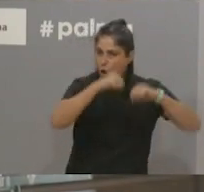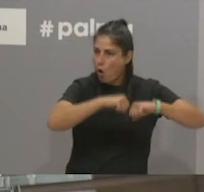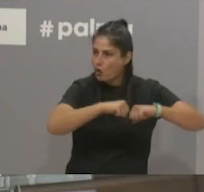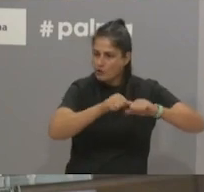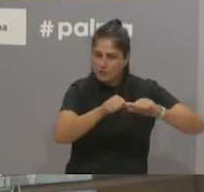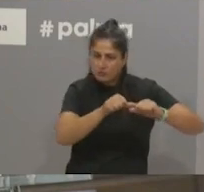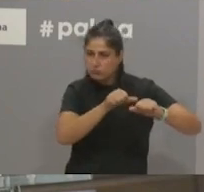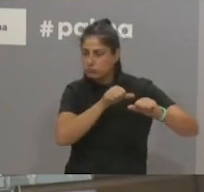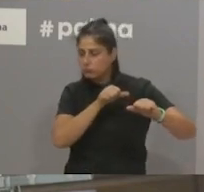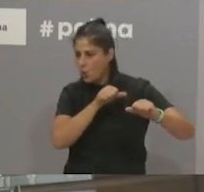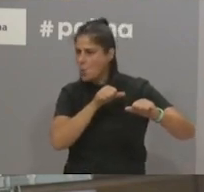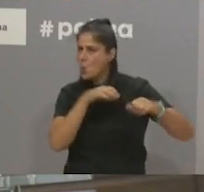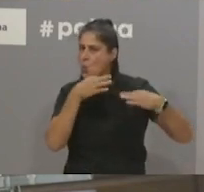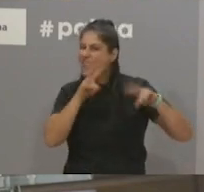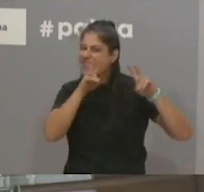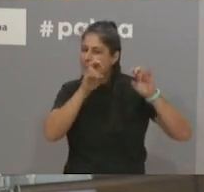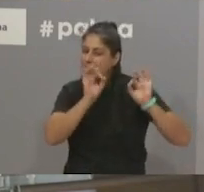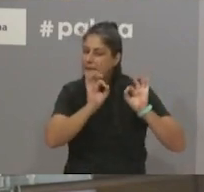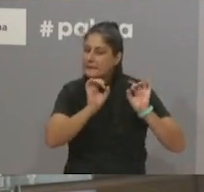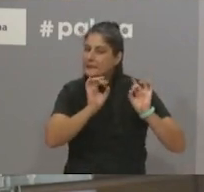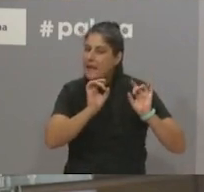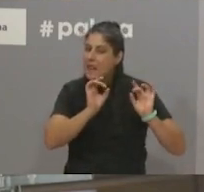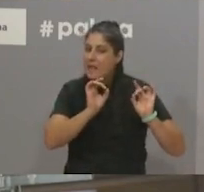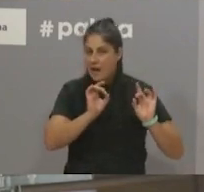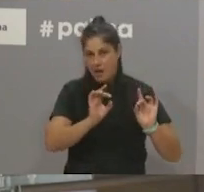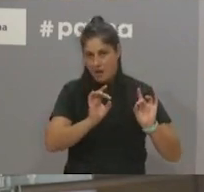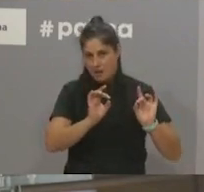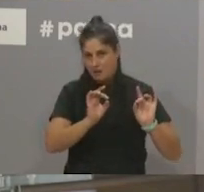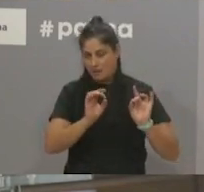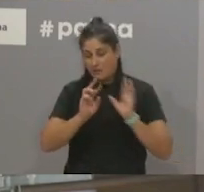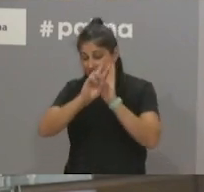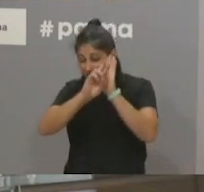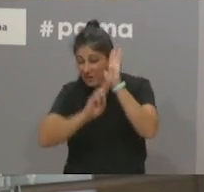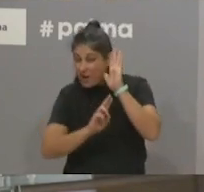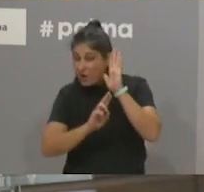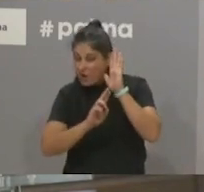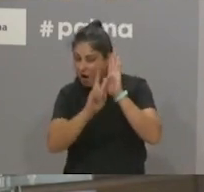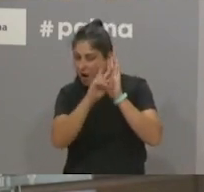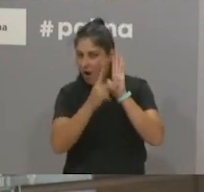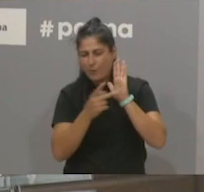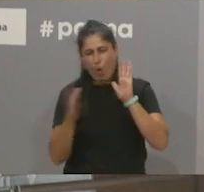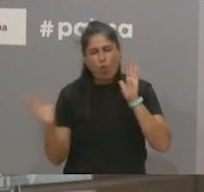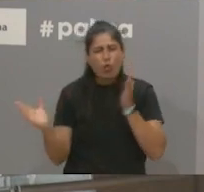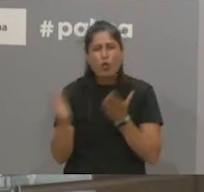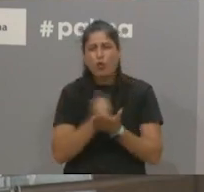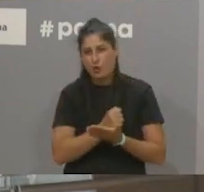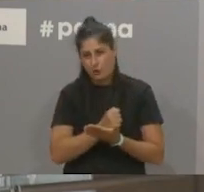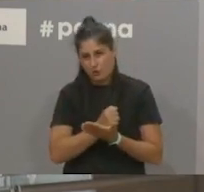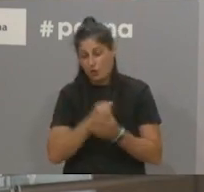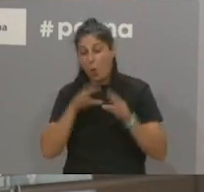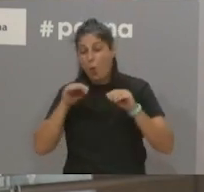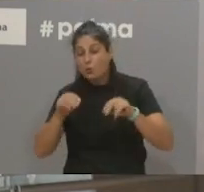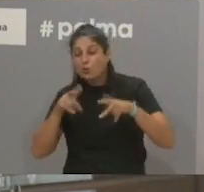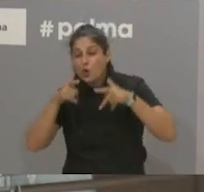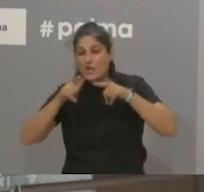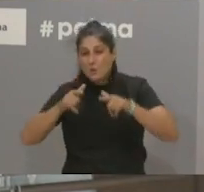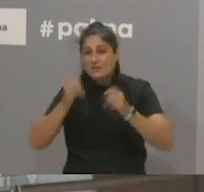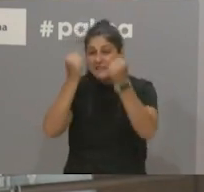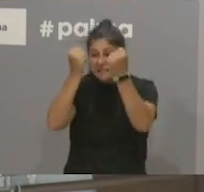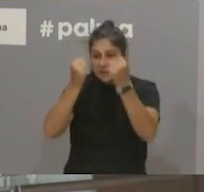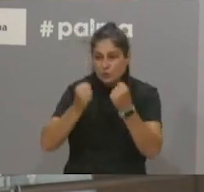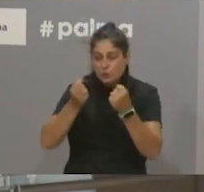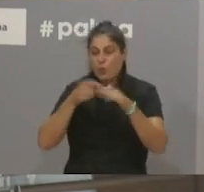tan sensible com aquesta. Qualsevol canvi en la regulació dels usos lingüístics institucionals